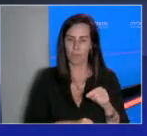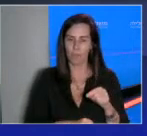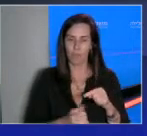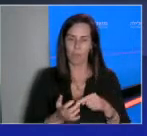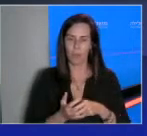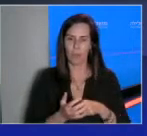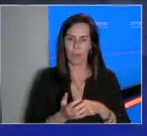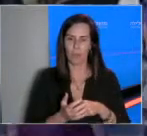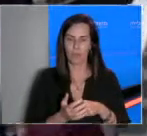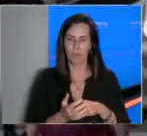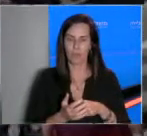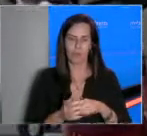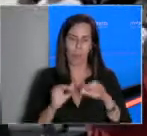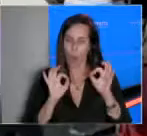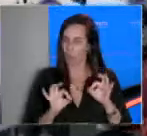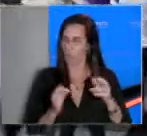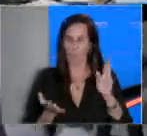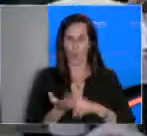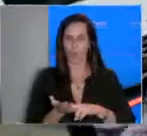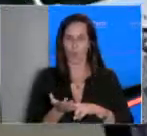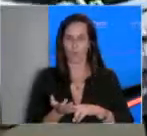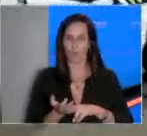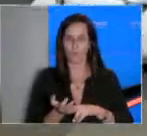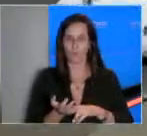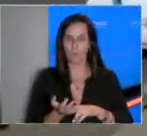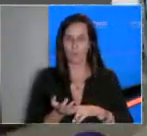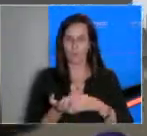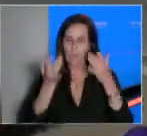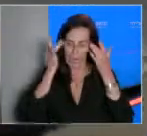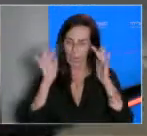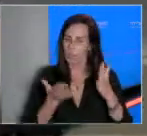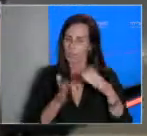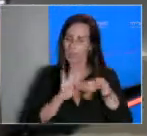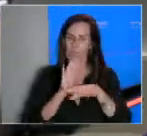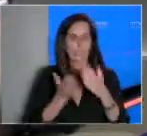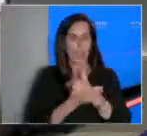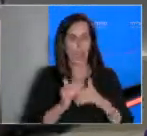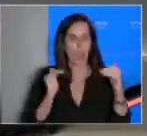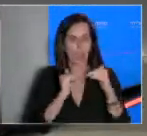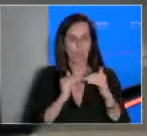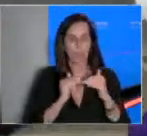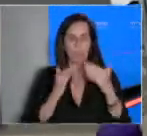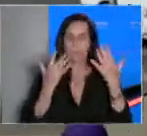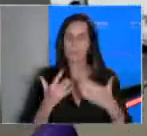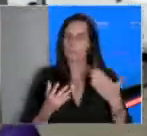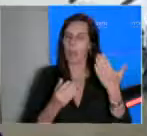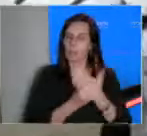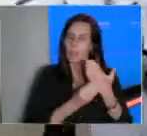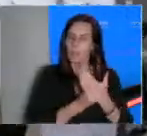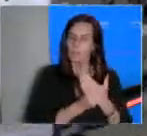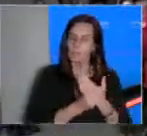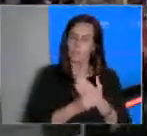סיעות ורוגנות מוצדקות, לדאוג לתנאי שכר הולמים, מספר תיקים